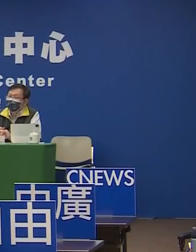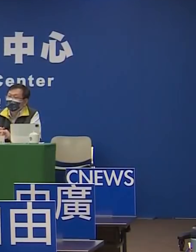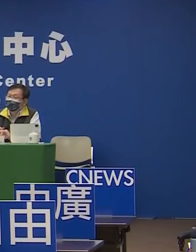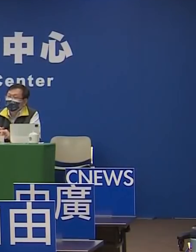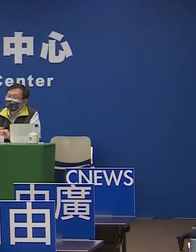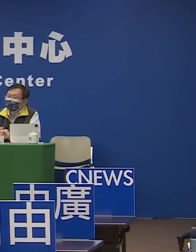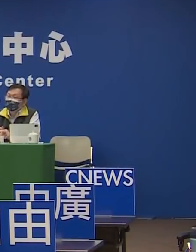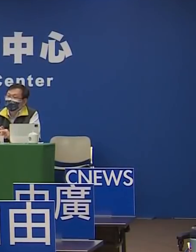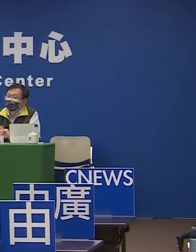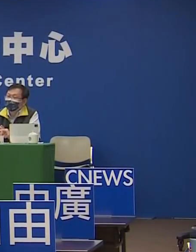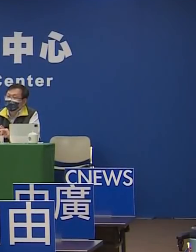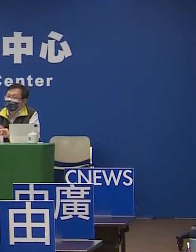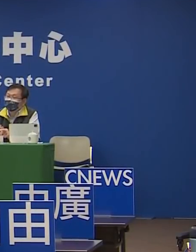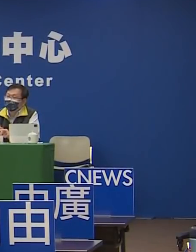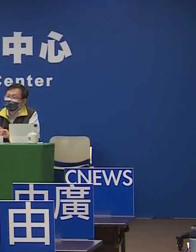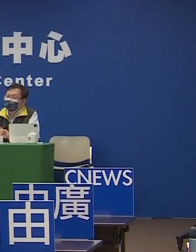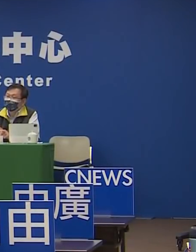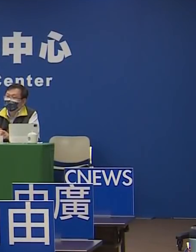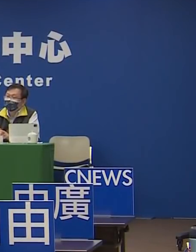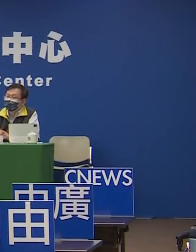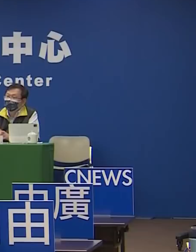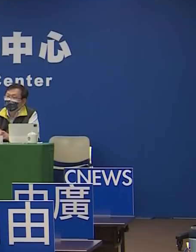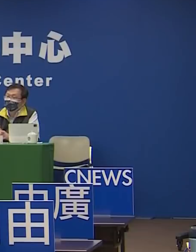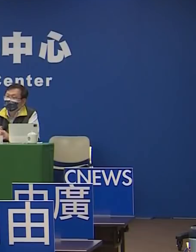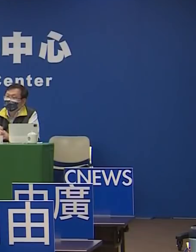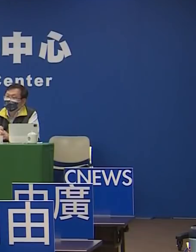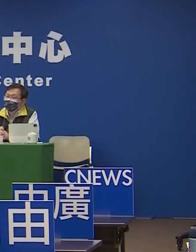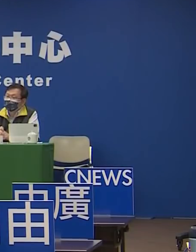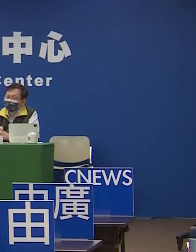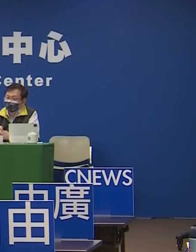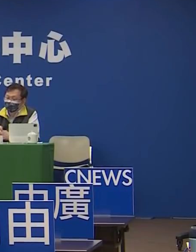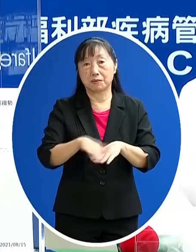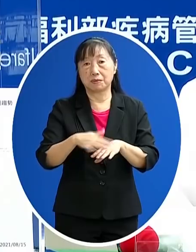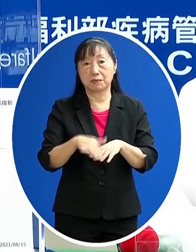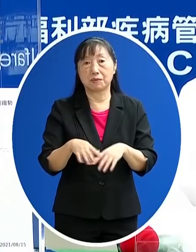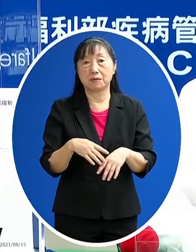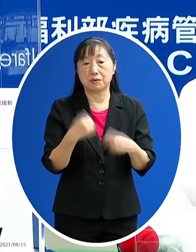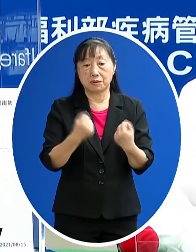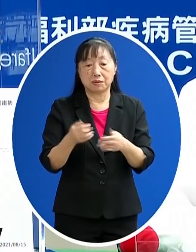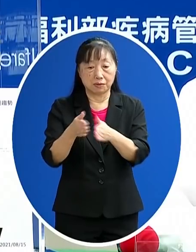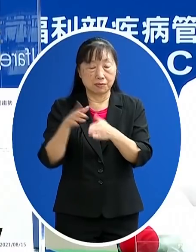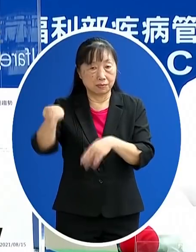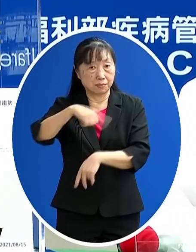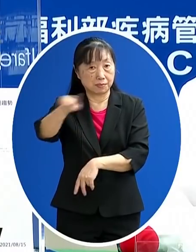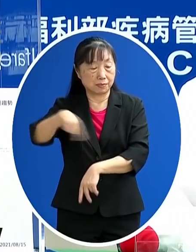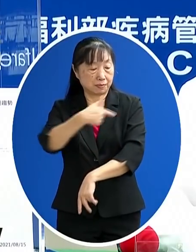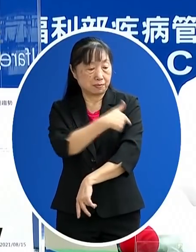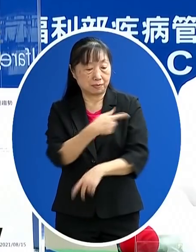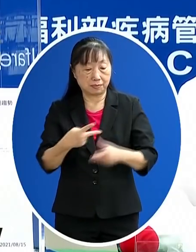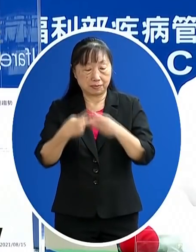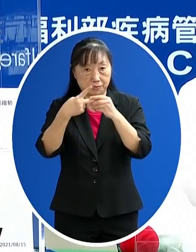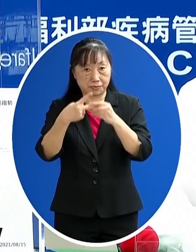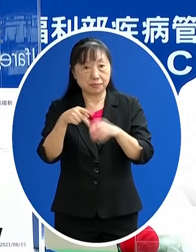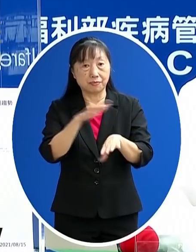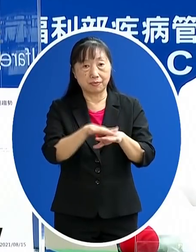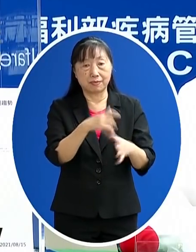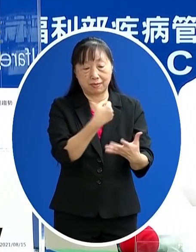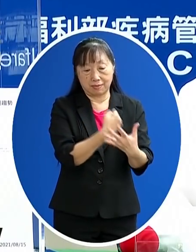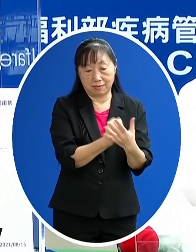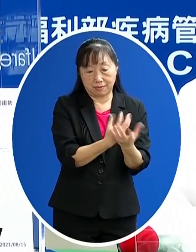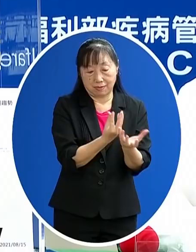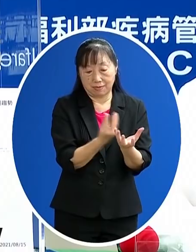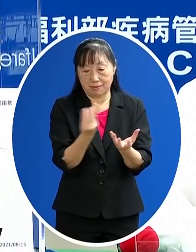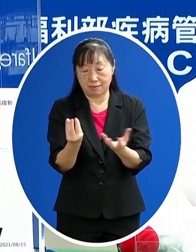中心表示会再仔细精算。医护人员的第二剂一定会保留。 我需要第二剂的哈，也会保留一部